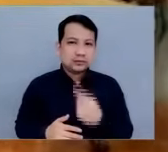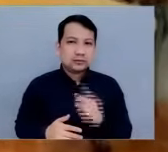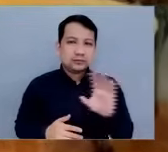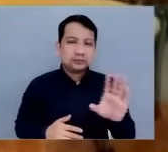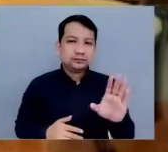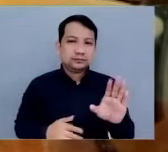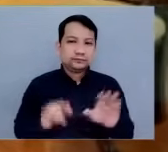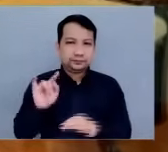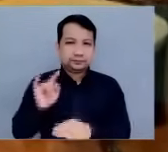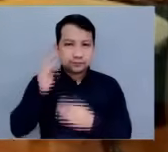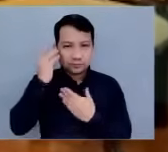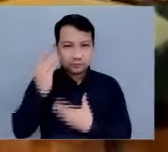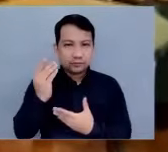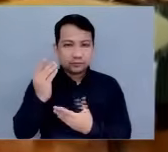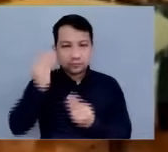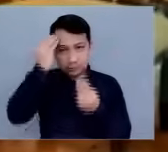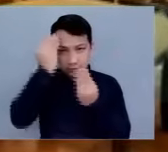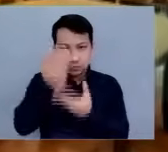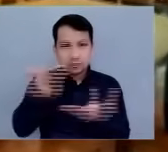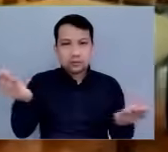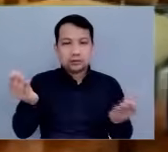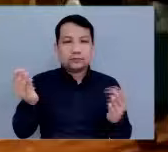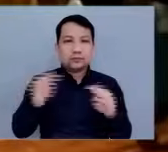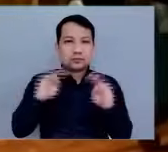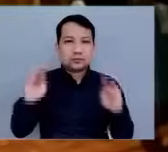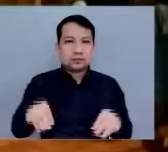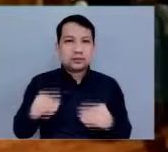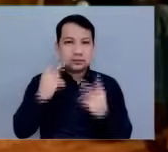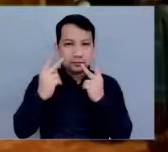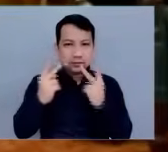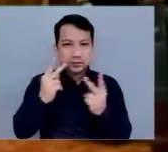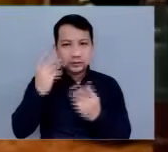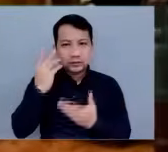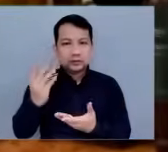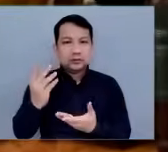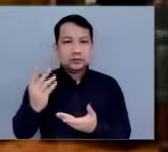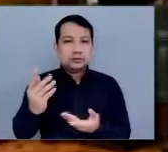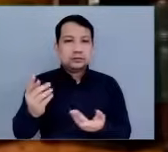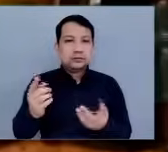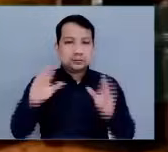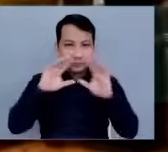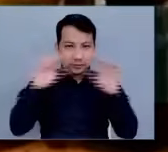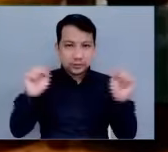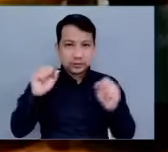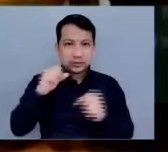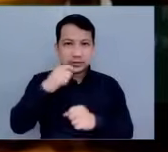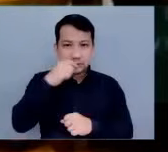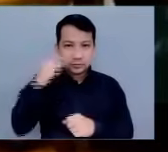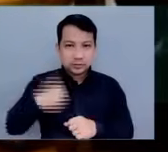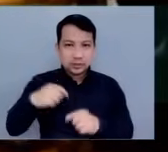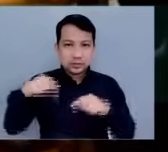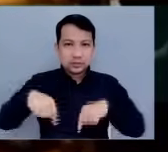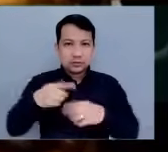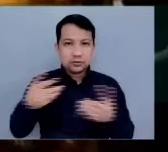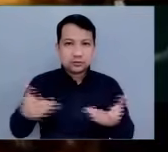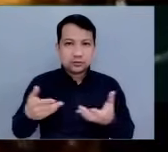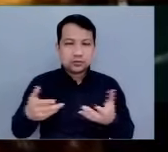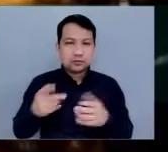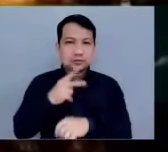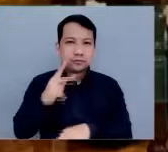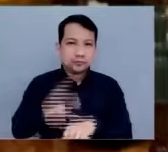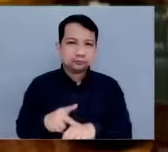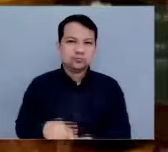media, kagabi ipinagbigay alam ng Malacanang yung pagbisita ni President Zelensky dito sa